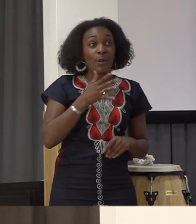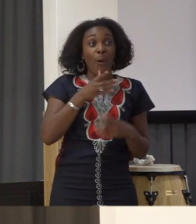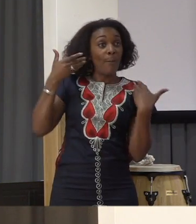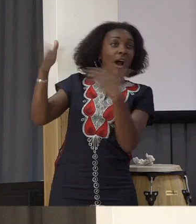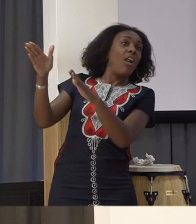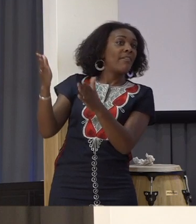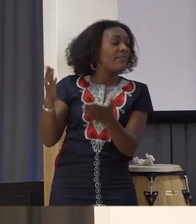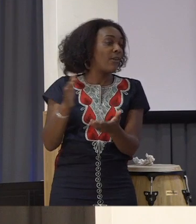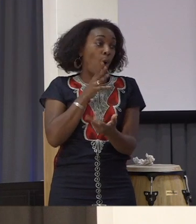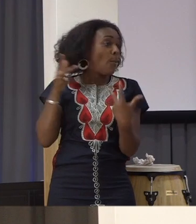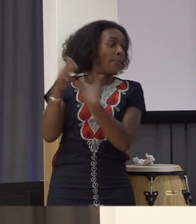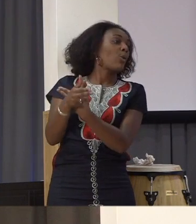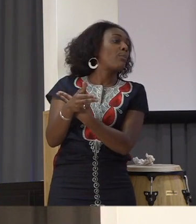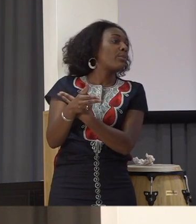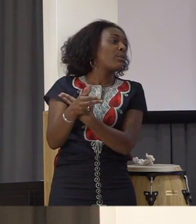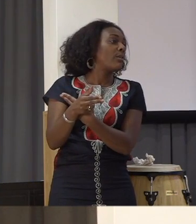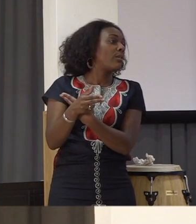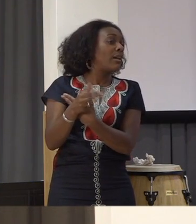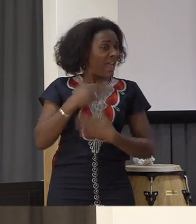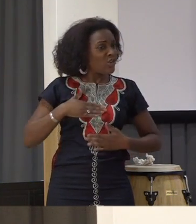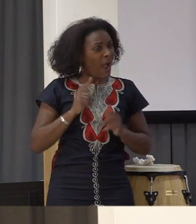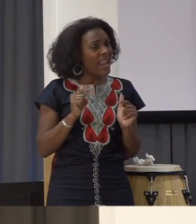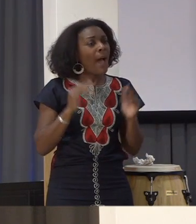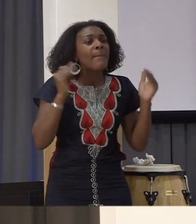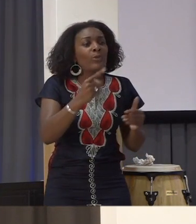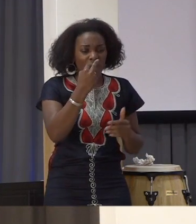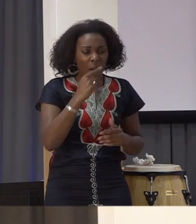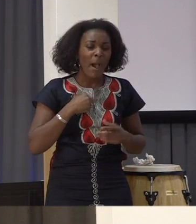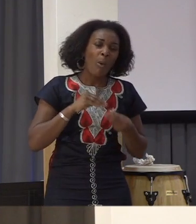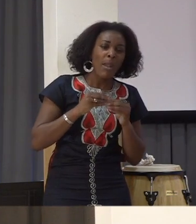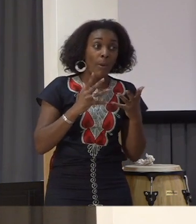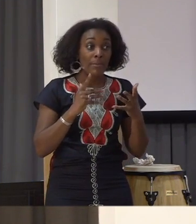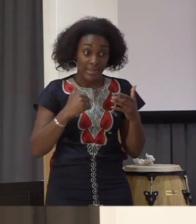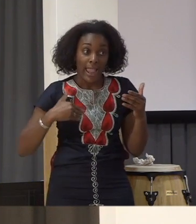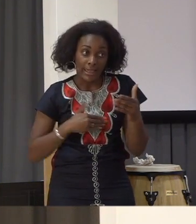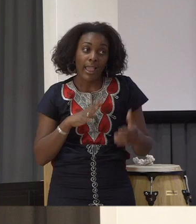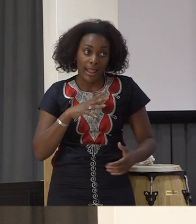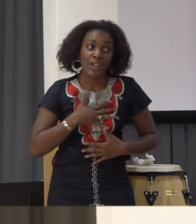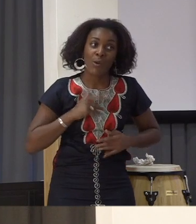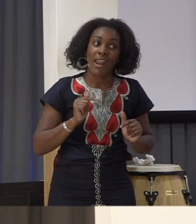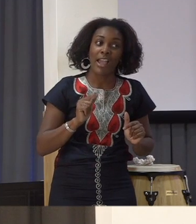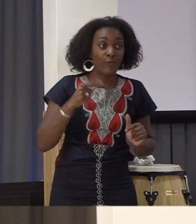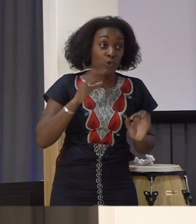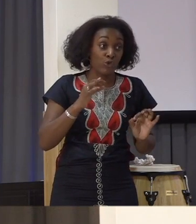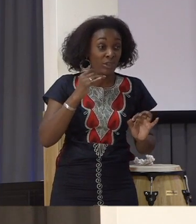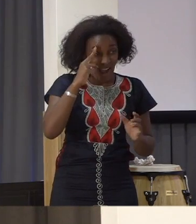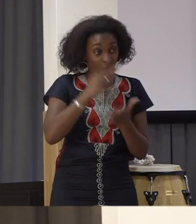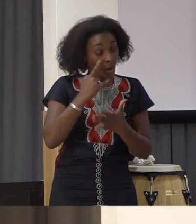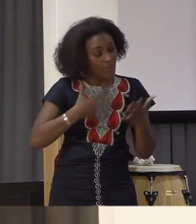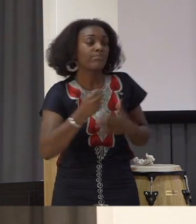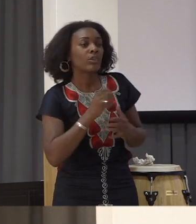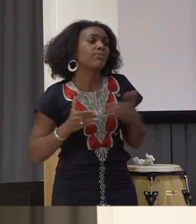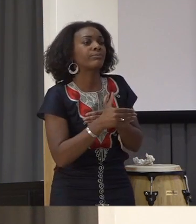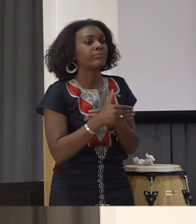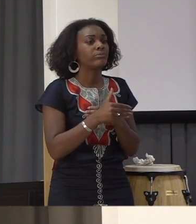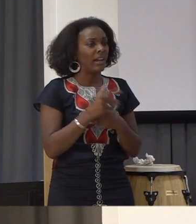te soustraire à sa joie. Parce que le Saint-Esprit te donne la joie du ciel. D'après Jean 17, 13,